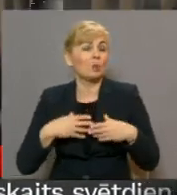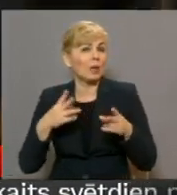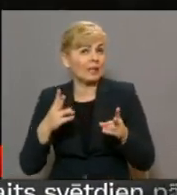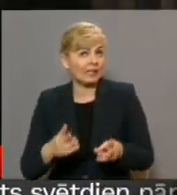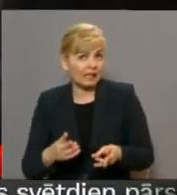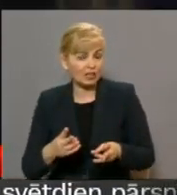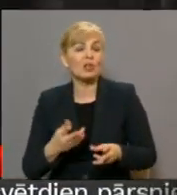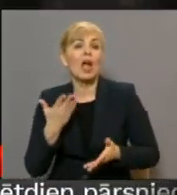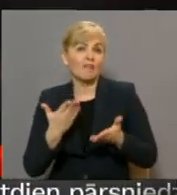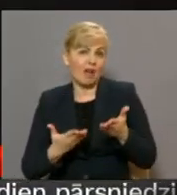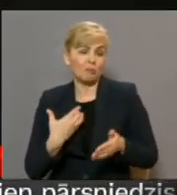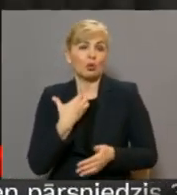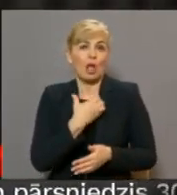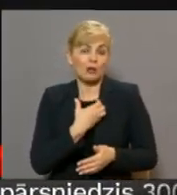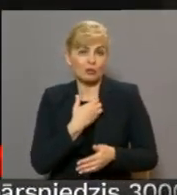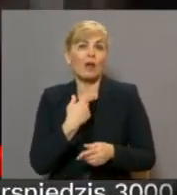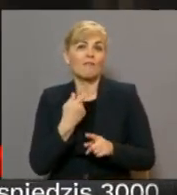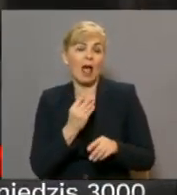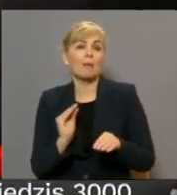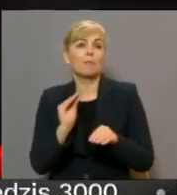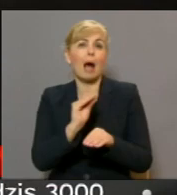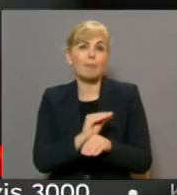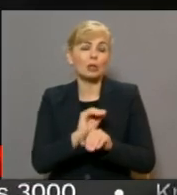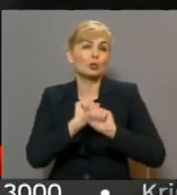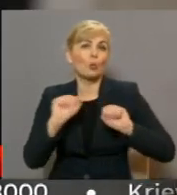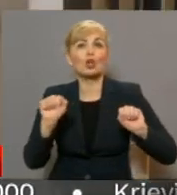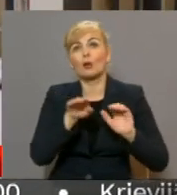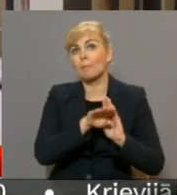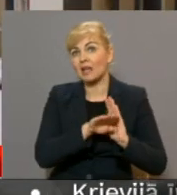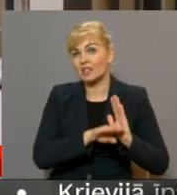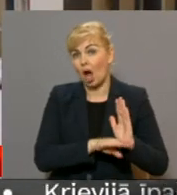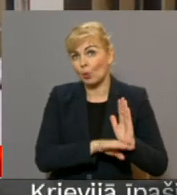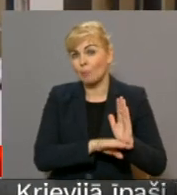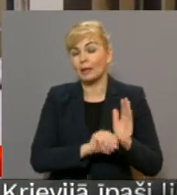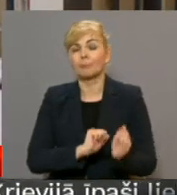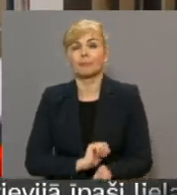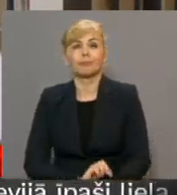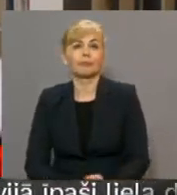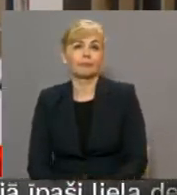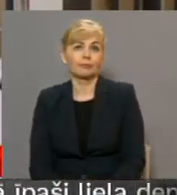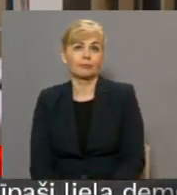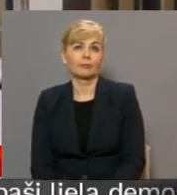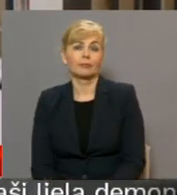neizslēdz nepieciešamību noteikt papildu drošības pasākumus. Zandozo Balodilovs Peršavicis, Latvijas televīzija.